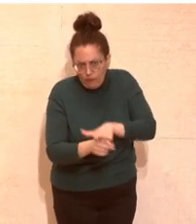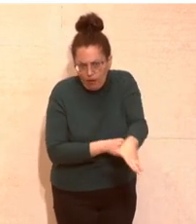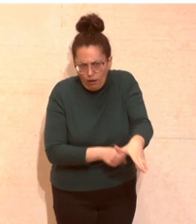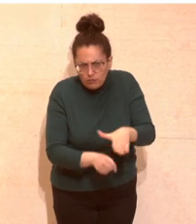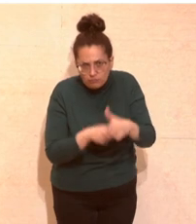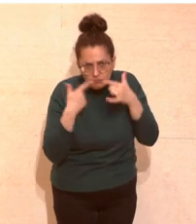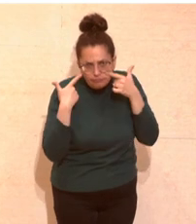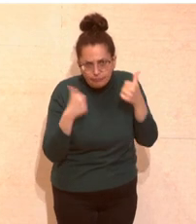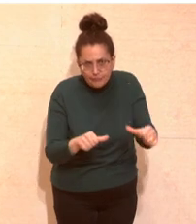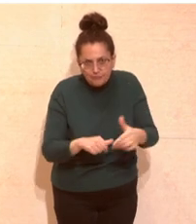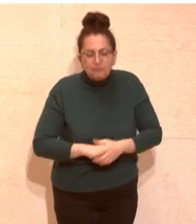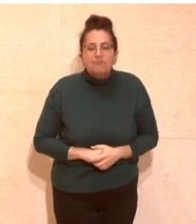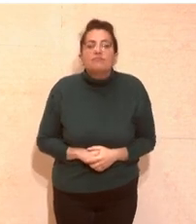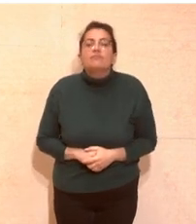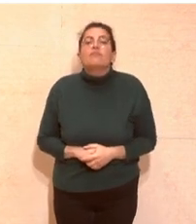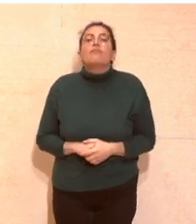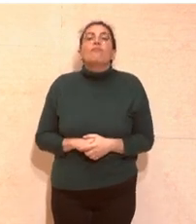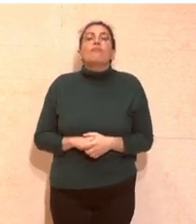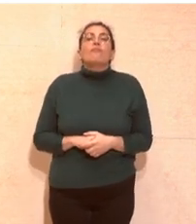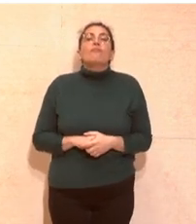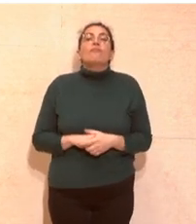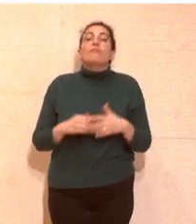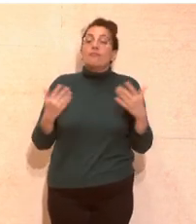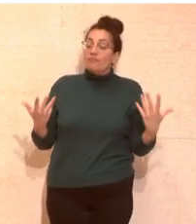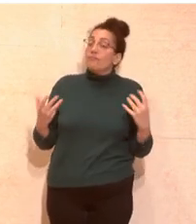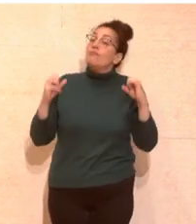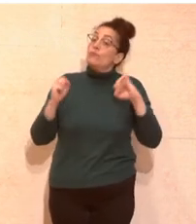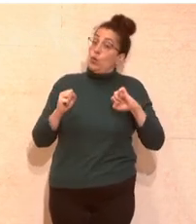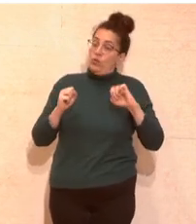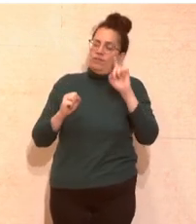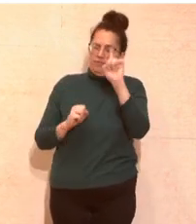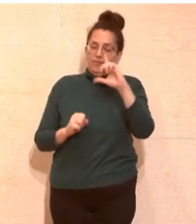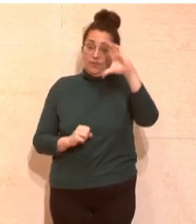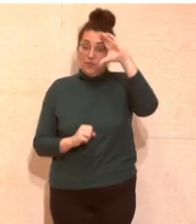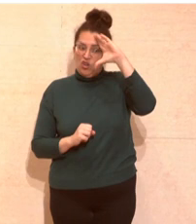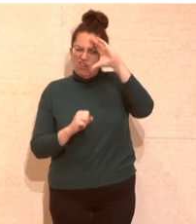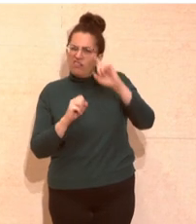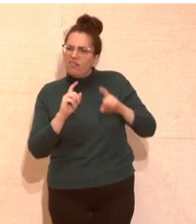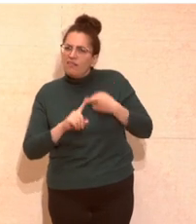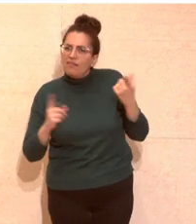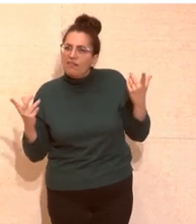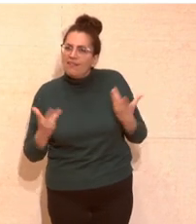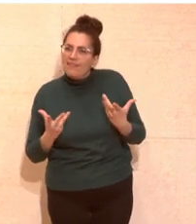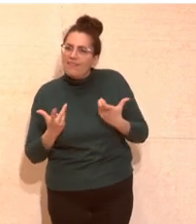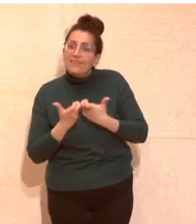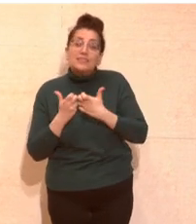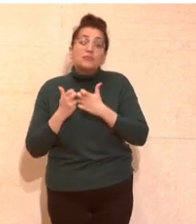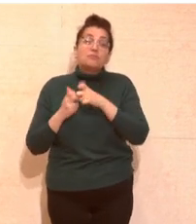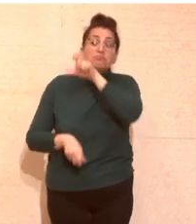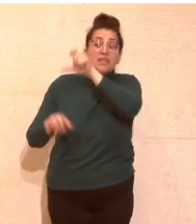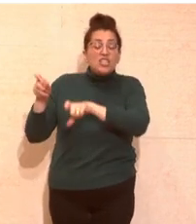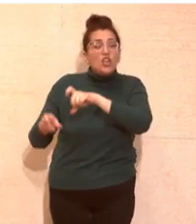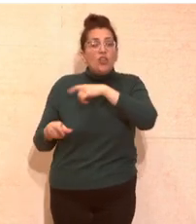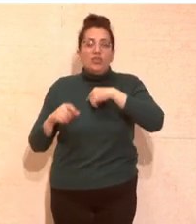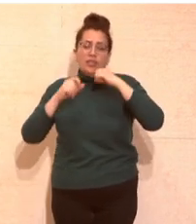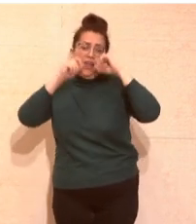insuffisant. Alors, à côté de ça, il y a une autre spécificité au niveau de notre sommeil qui fait qu'il y a des gens du matin et